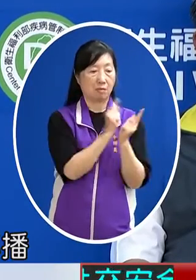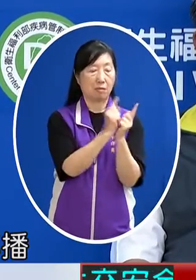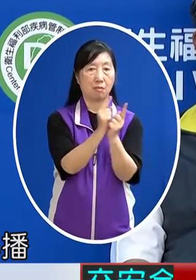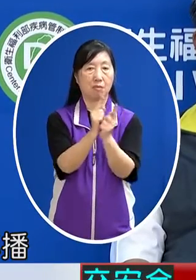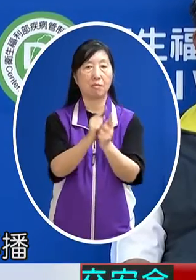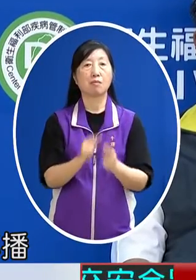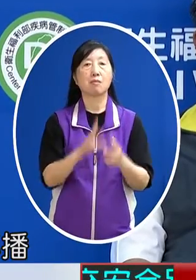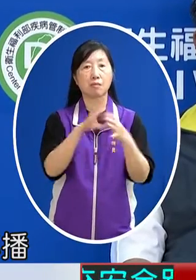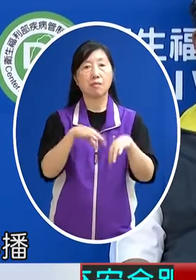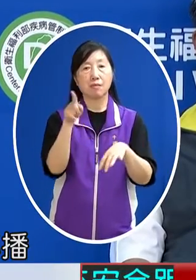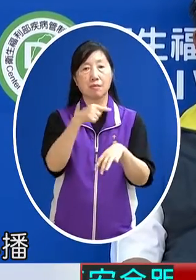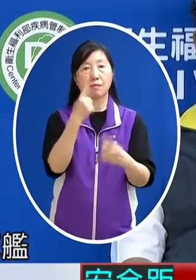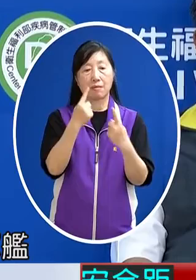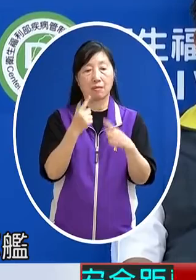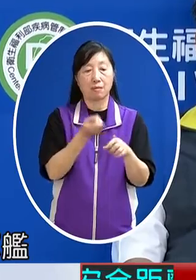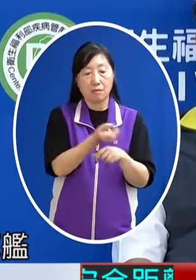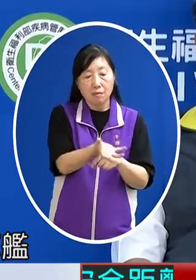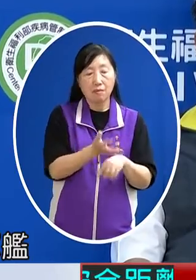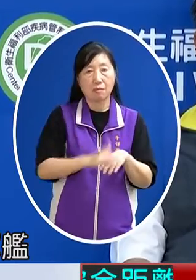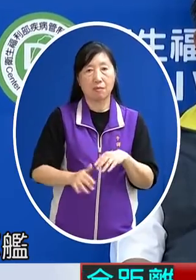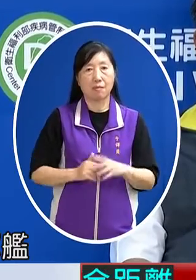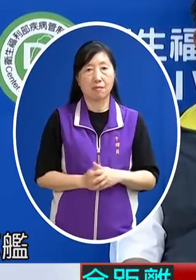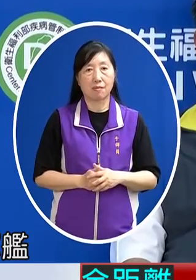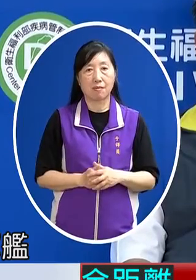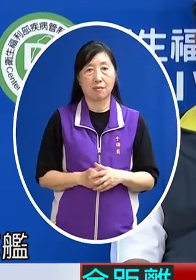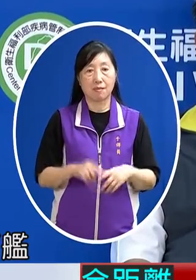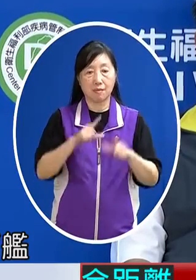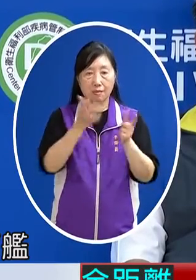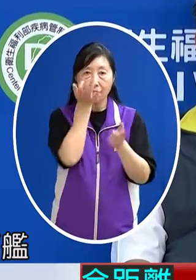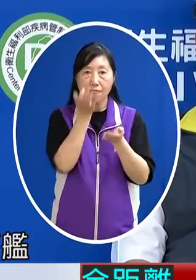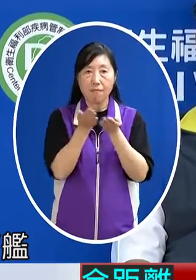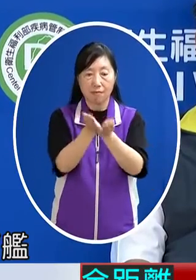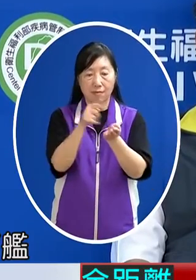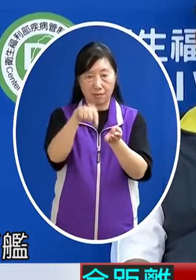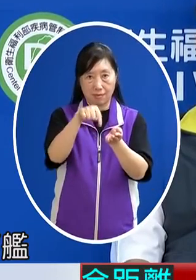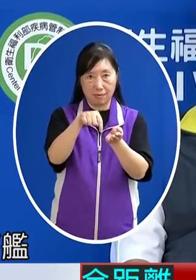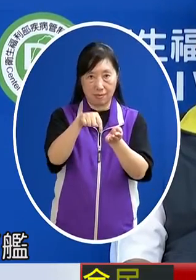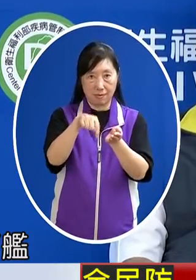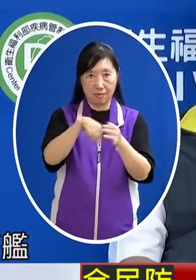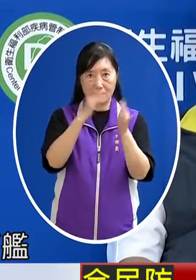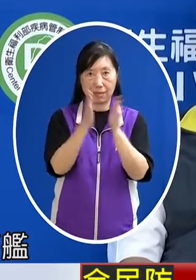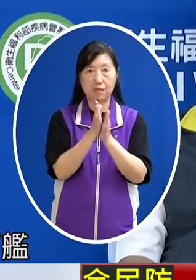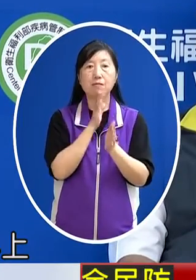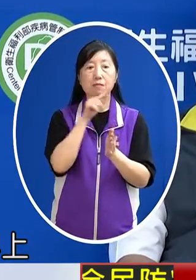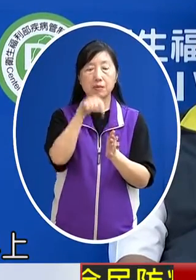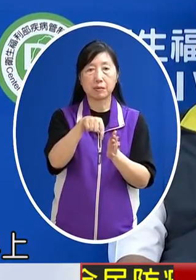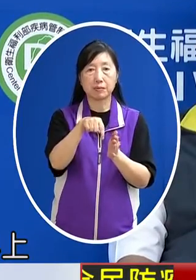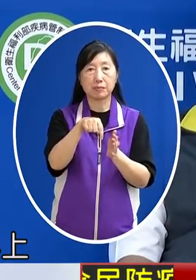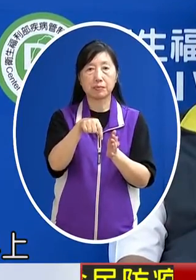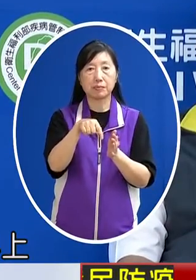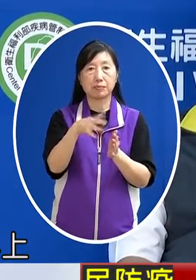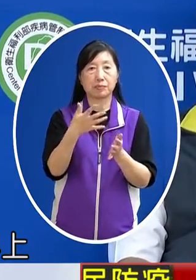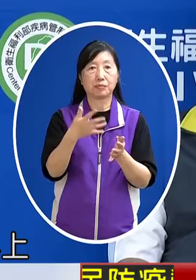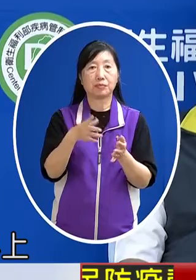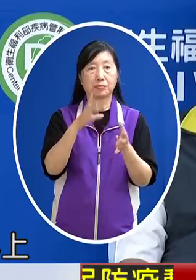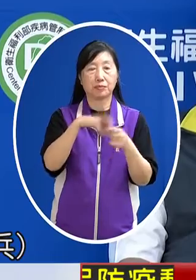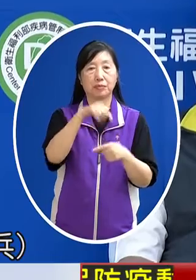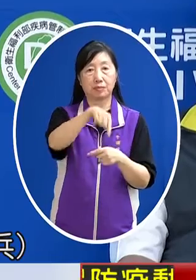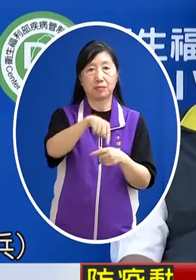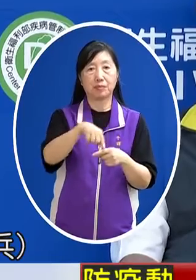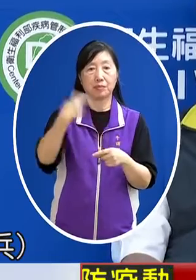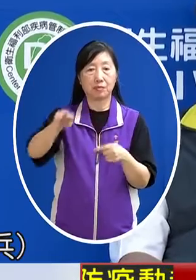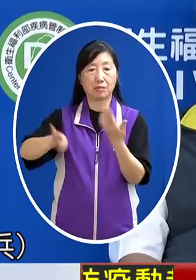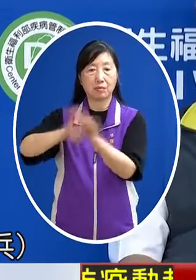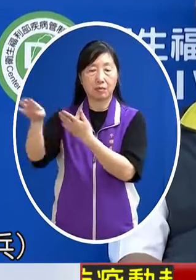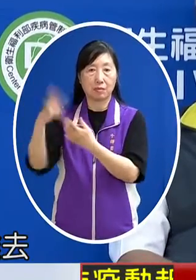这样的一个传播。那磐石舰的军舰，所以在这里面都是磐石舰，所以今天早上另外